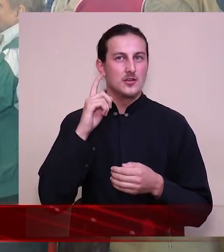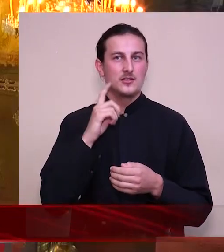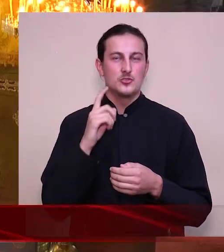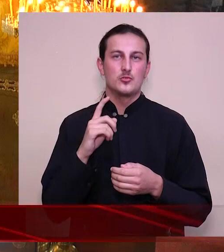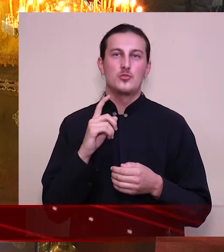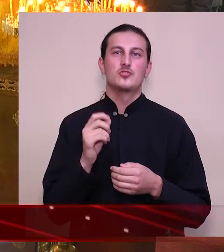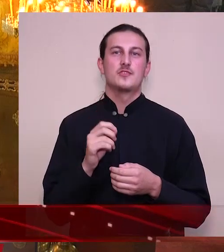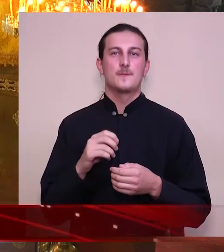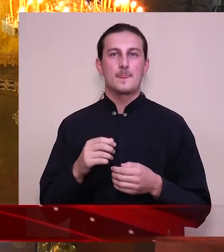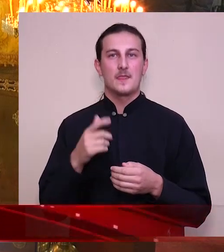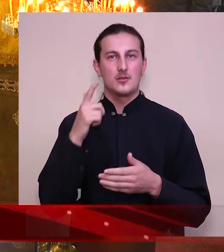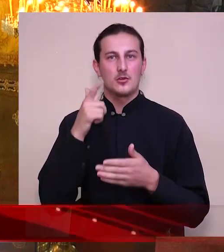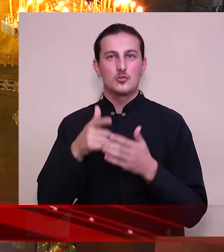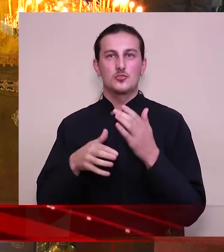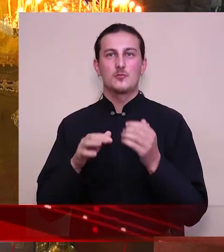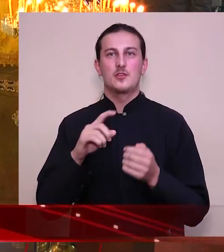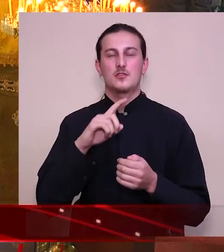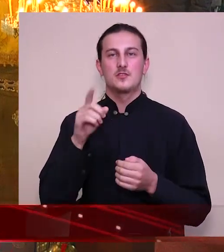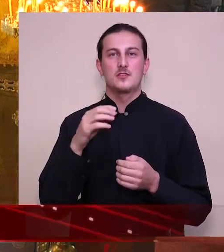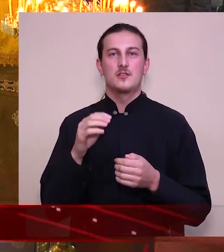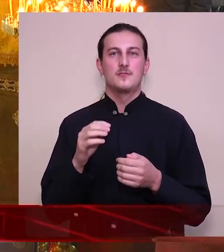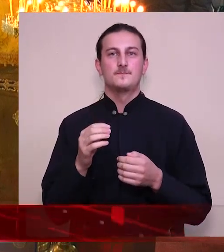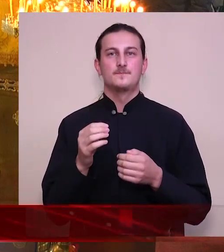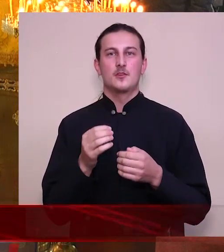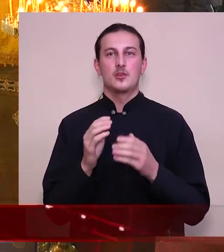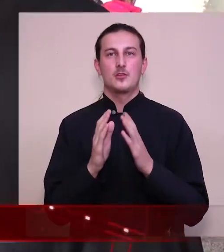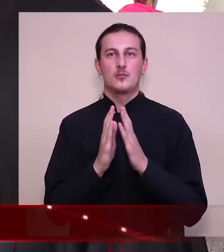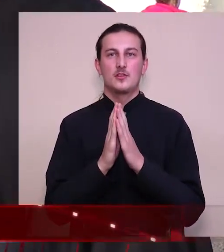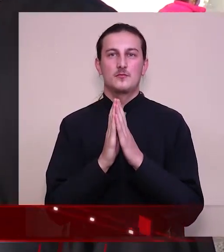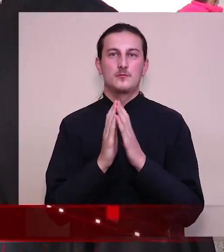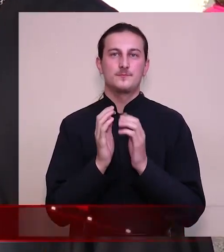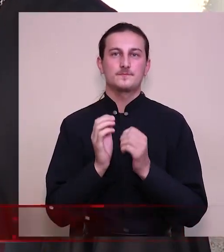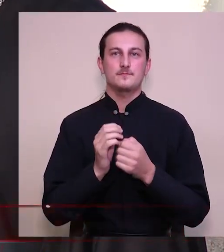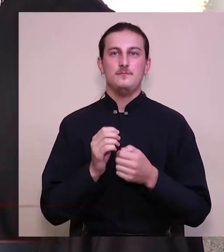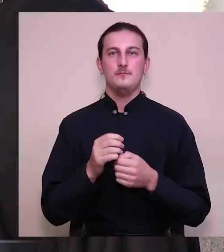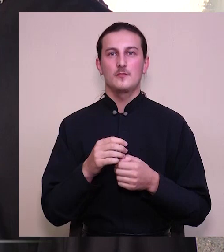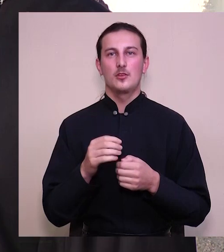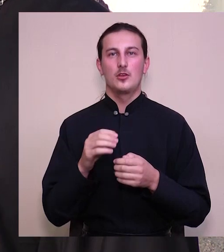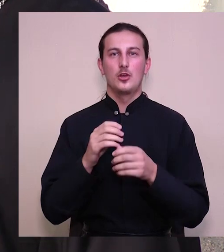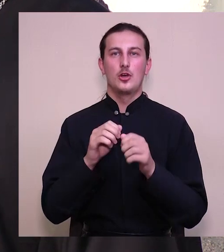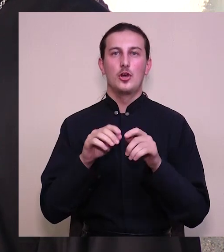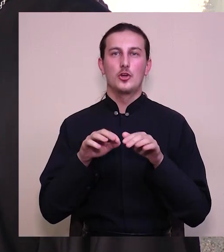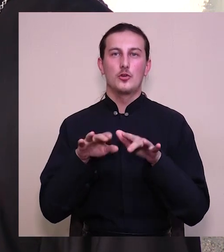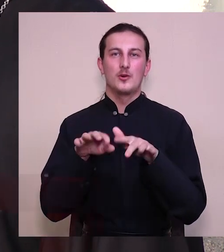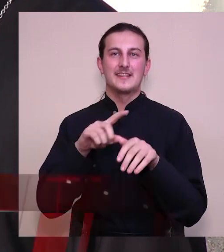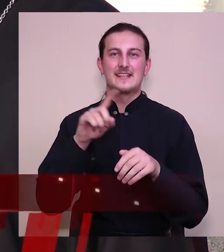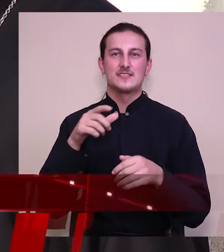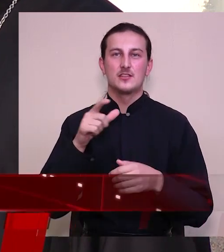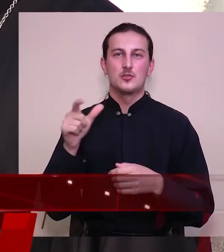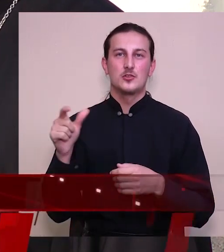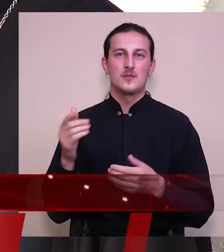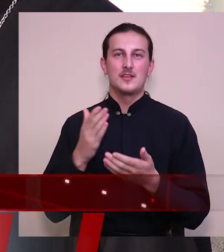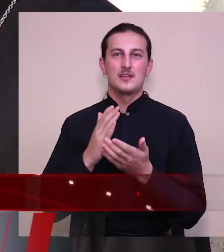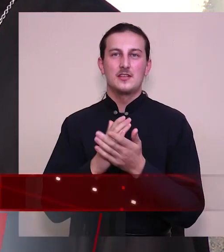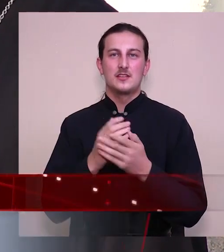загальне убранство церкви – відчуття повноти, благодаті Божої. Місіонерська робота для людей з вадами слуху є